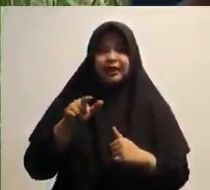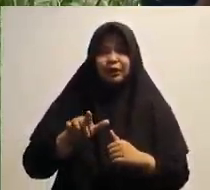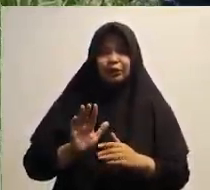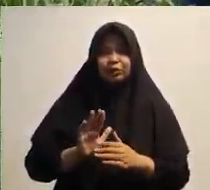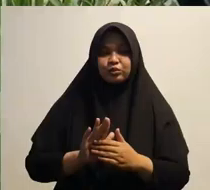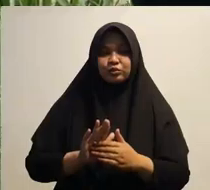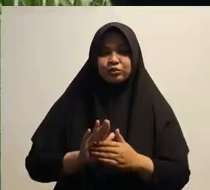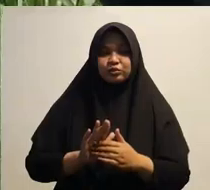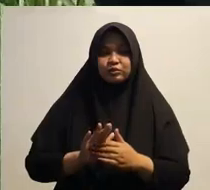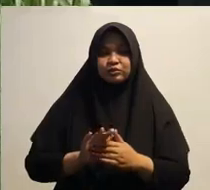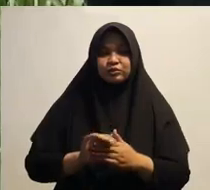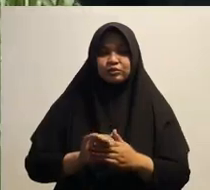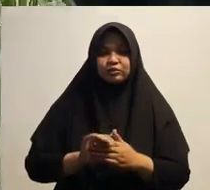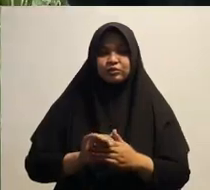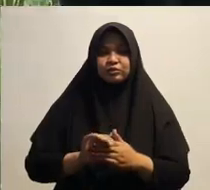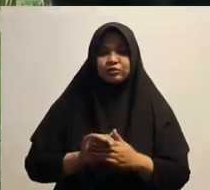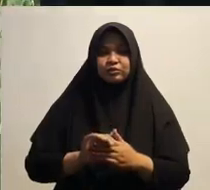secara